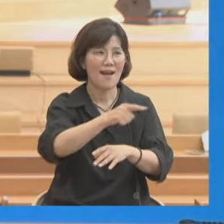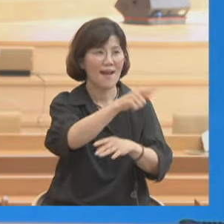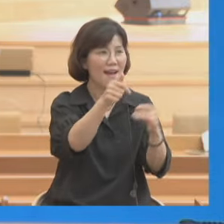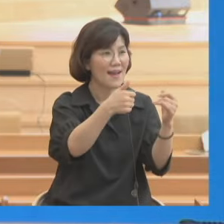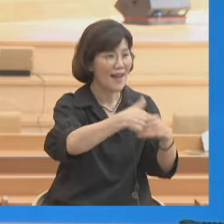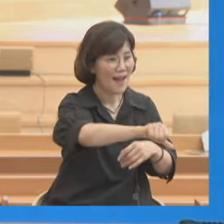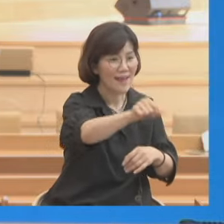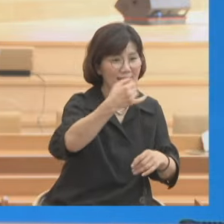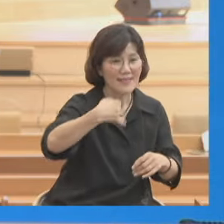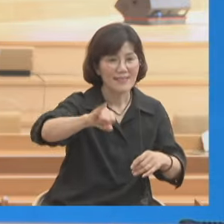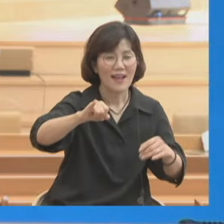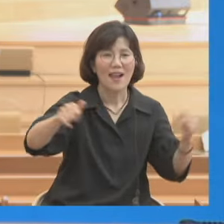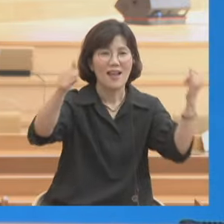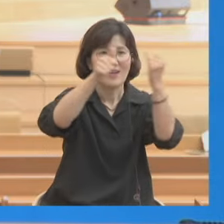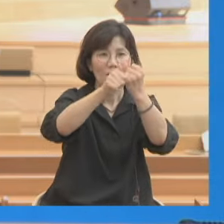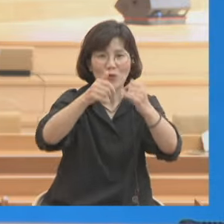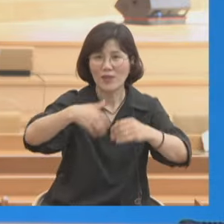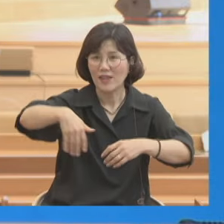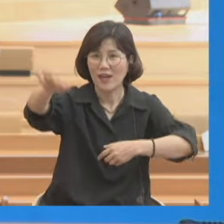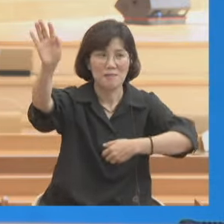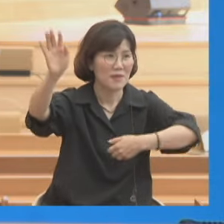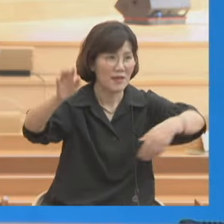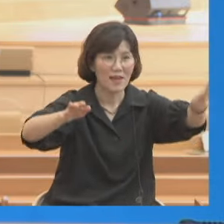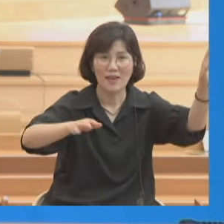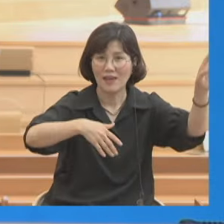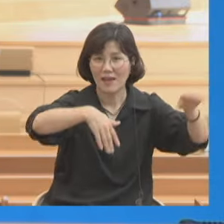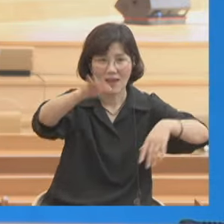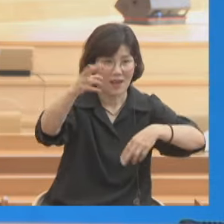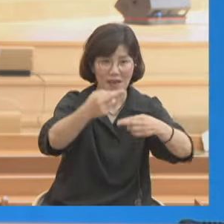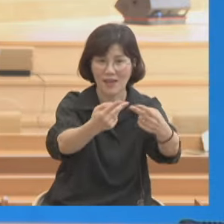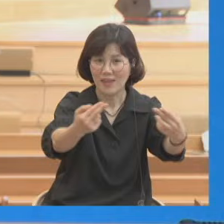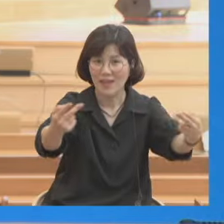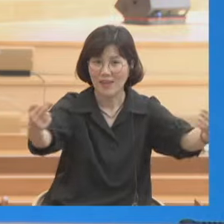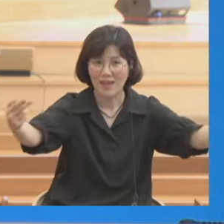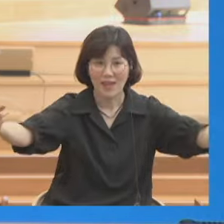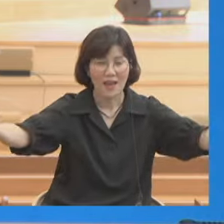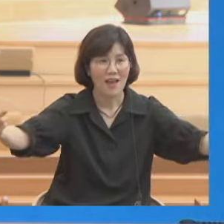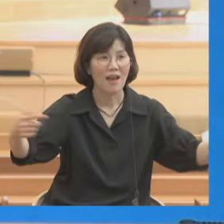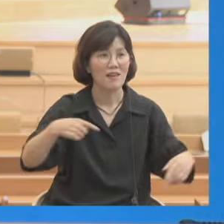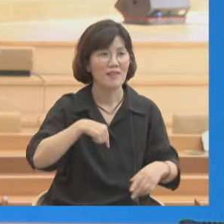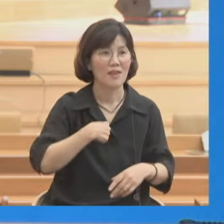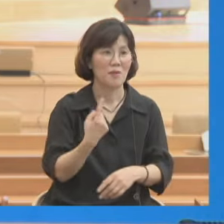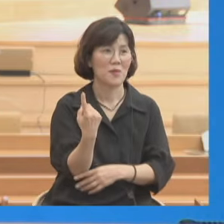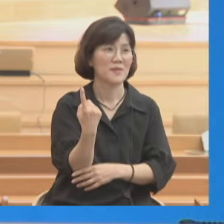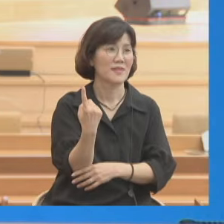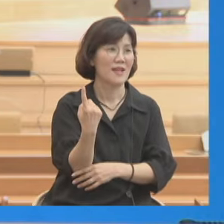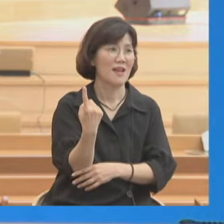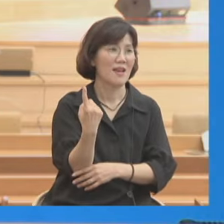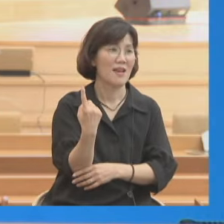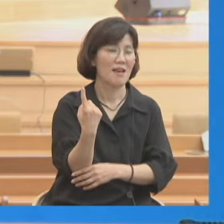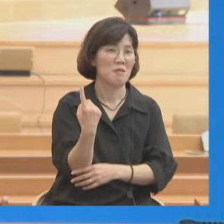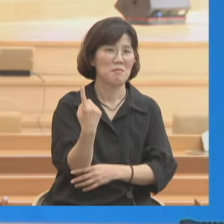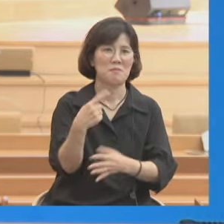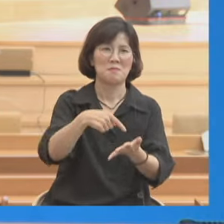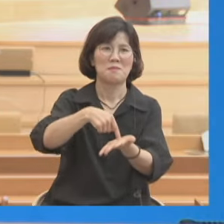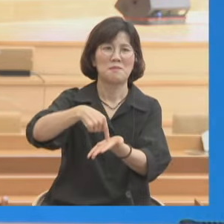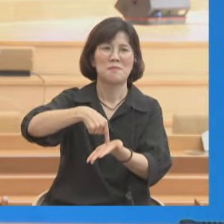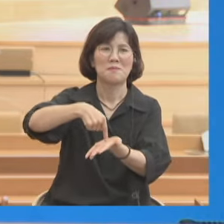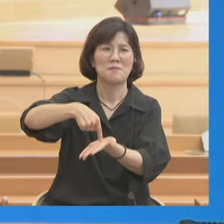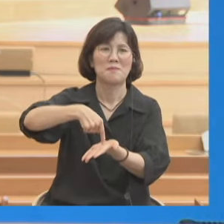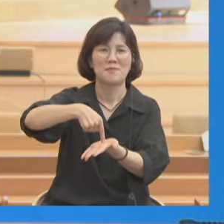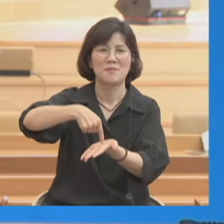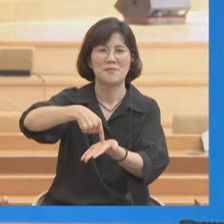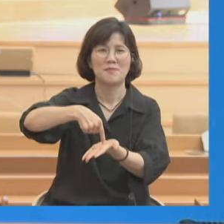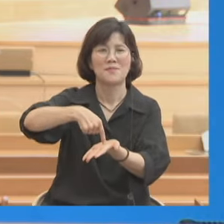공허함, 무력감을 동반한 강력한 폭풍, 이른바 빈둥지 증후군이 찾아오게 돼.